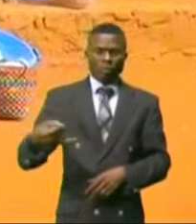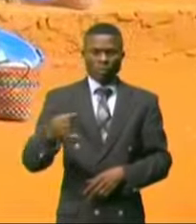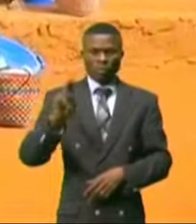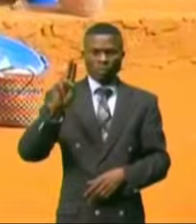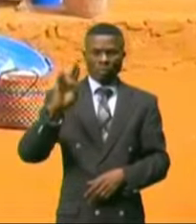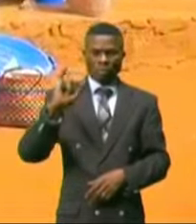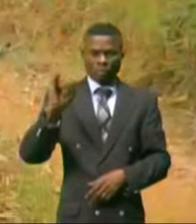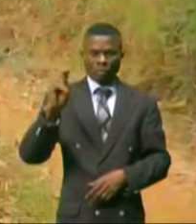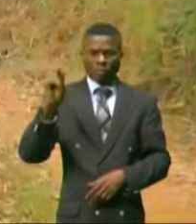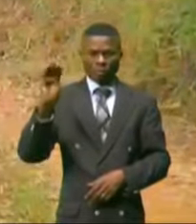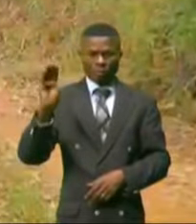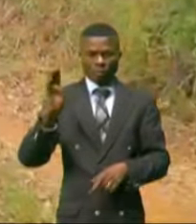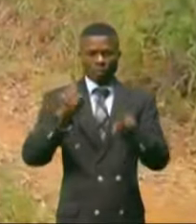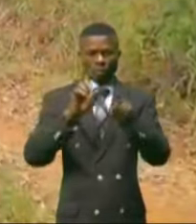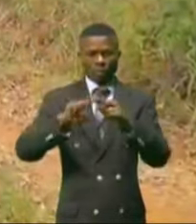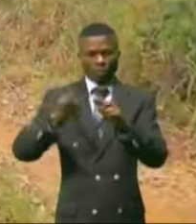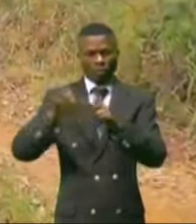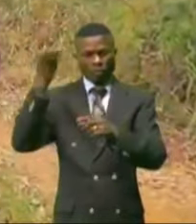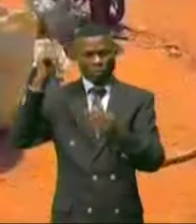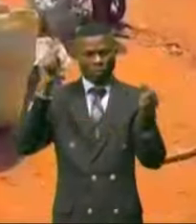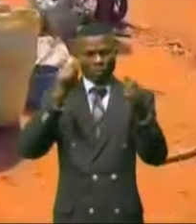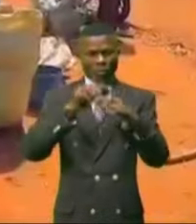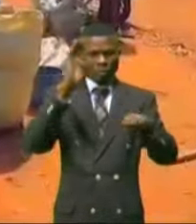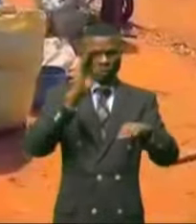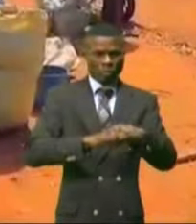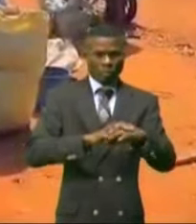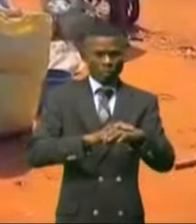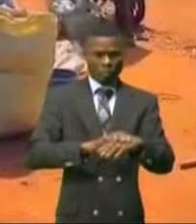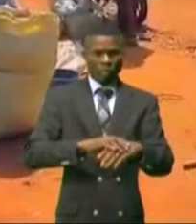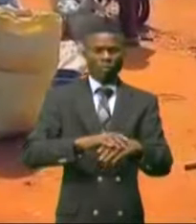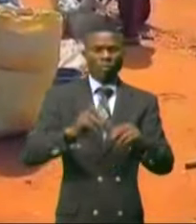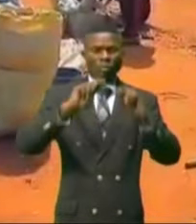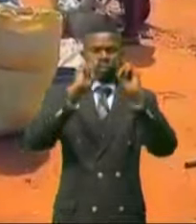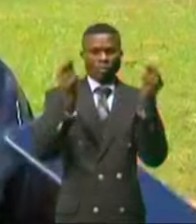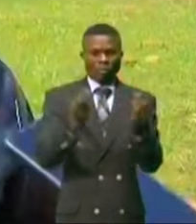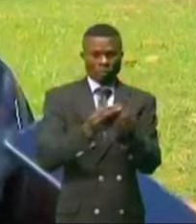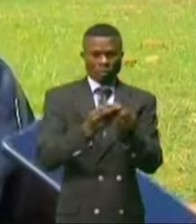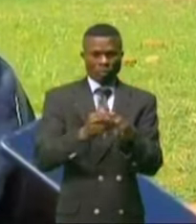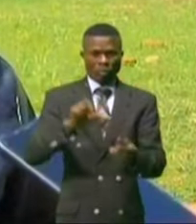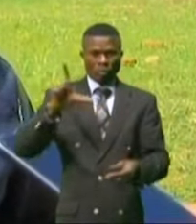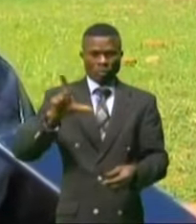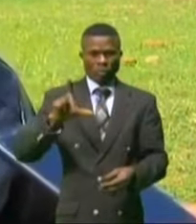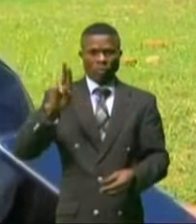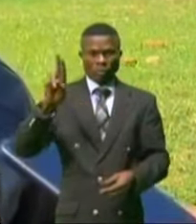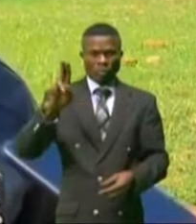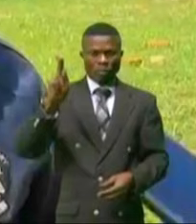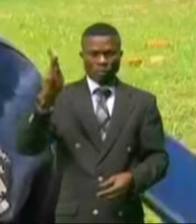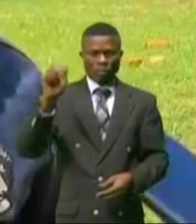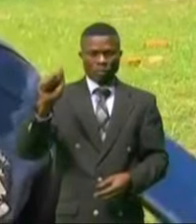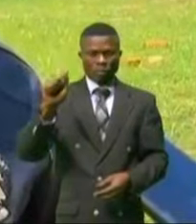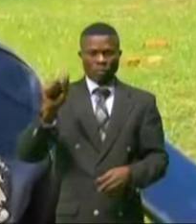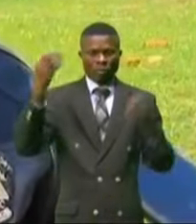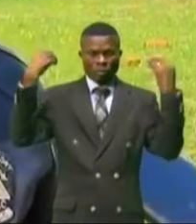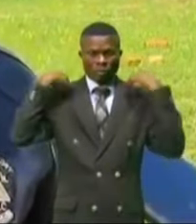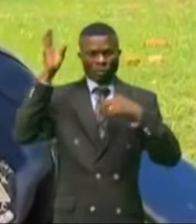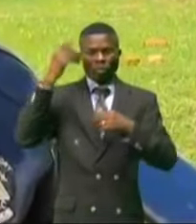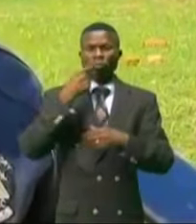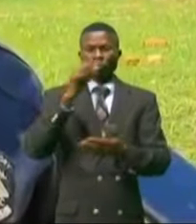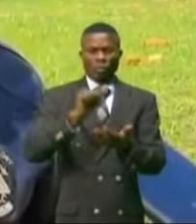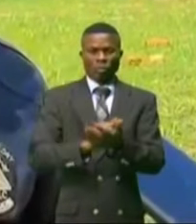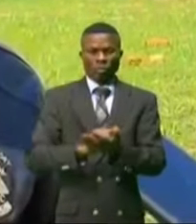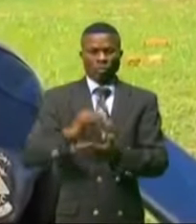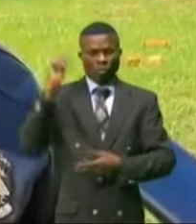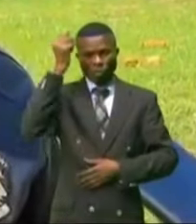Fataki, Libye, Boulé jusqu'à atteindre Blukwambi, comme le témoigne le chef de groupement. Le gouvernement